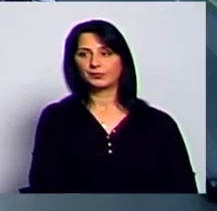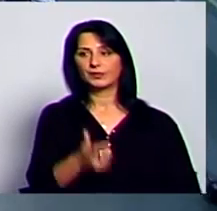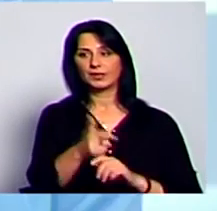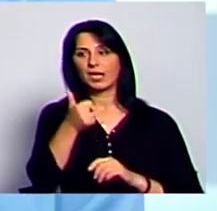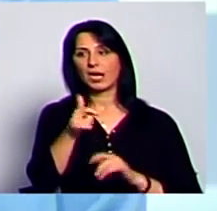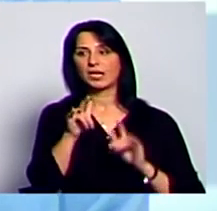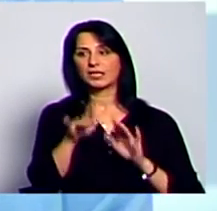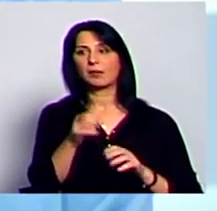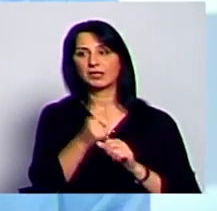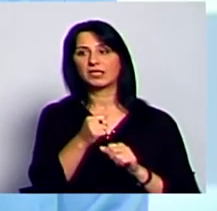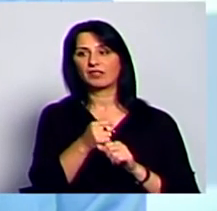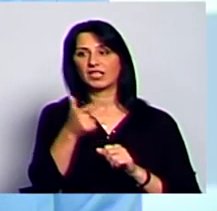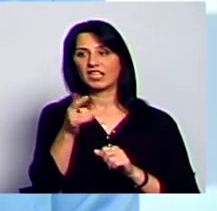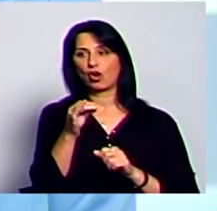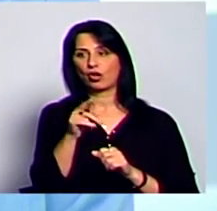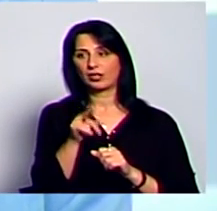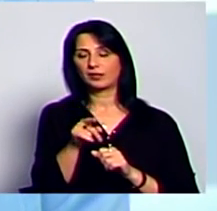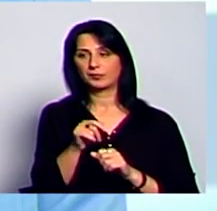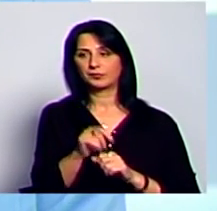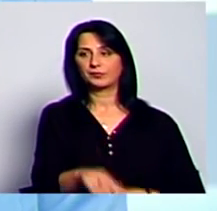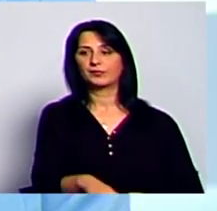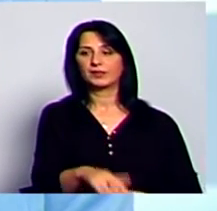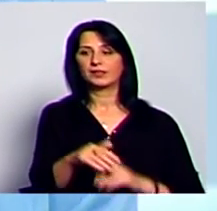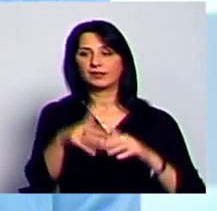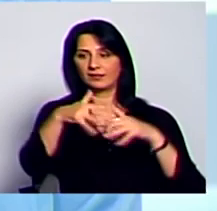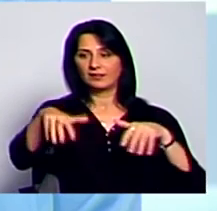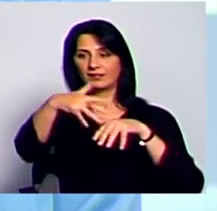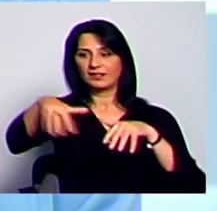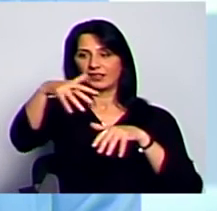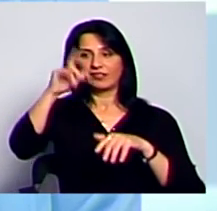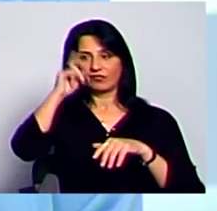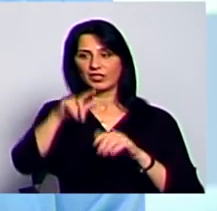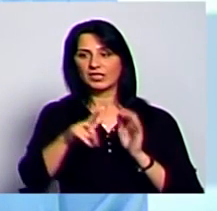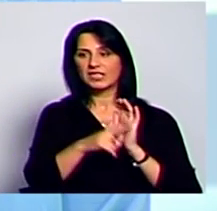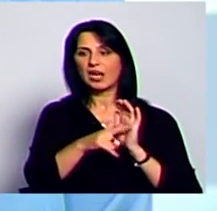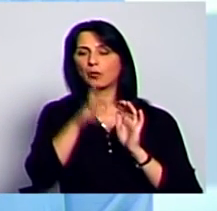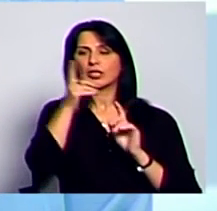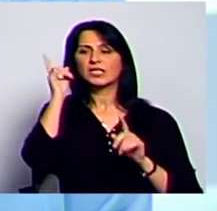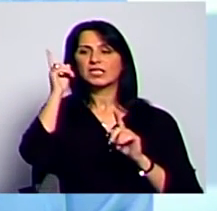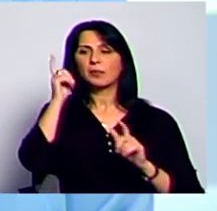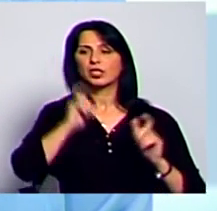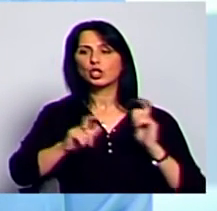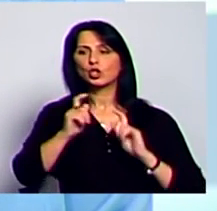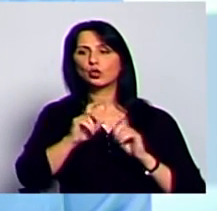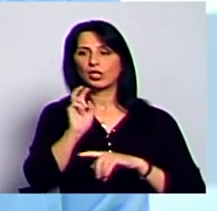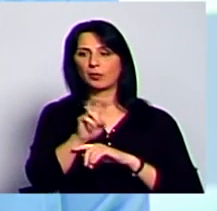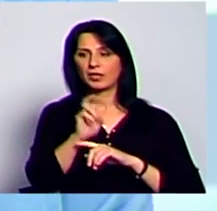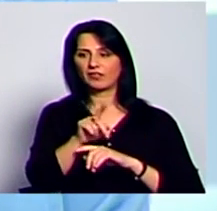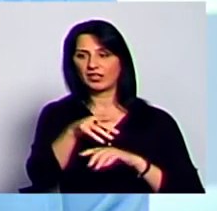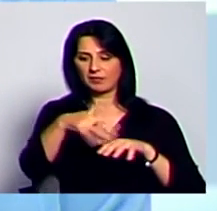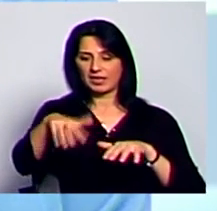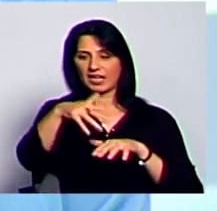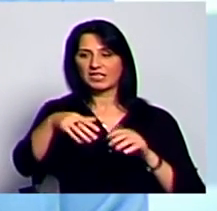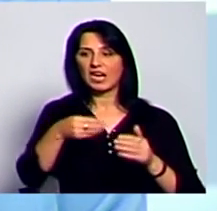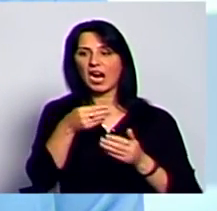ძალიან კარგ საქმეს აკეთებს გიორგი, ტერასებზე მე ვიცი რომ 70-იანი წლების სტუდენტობა დადიოდა და ამ